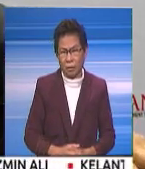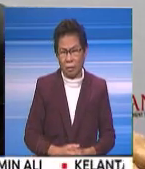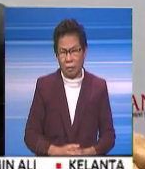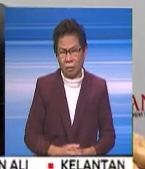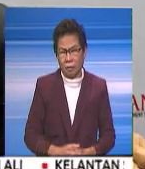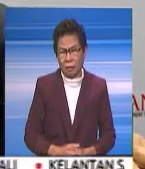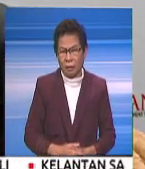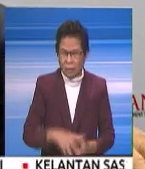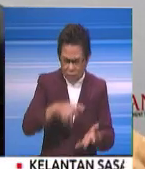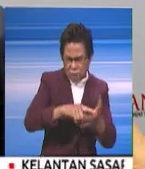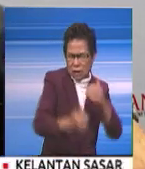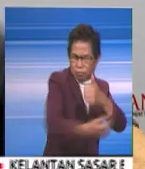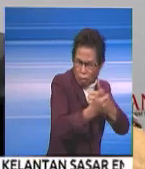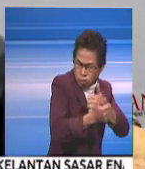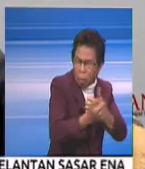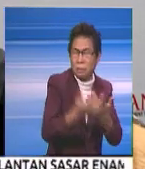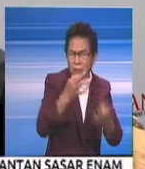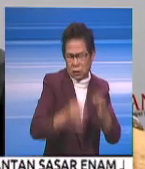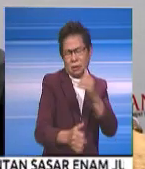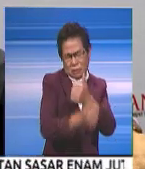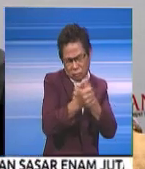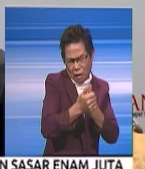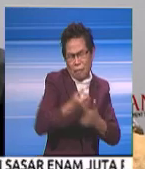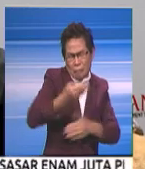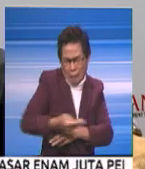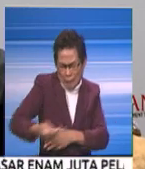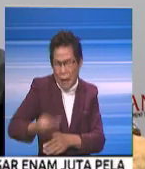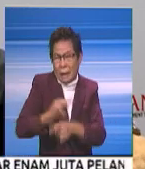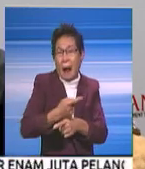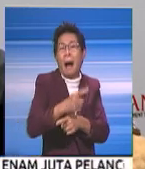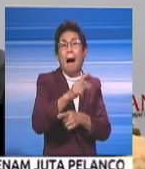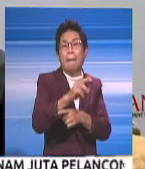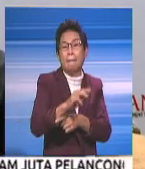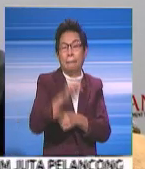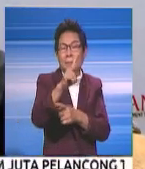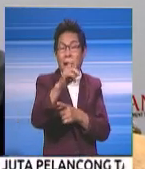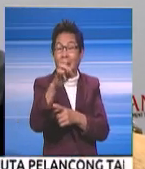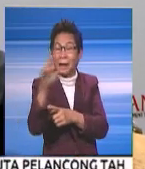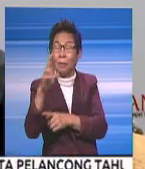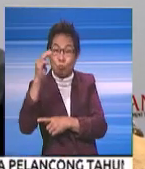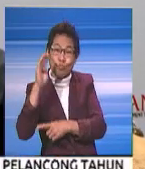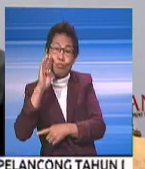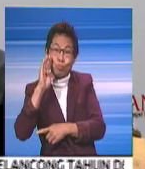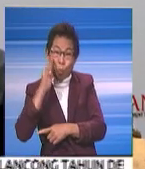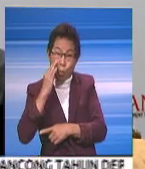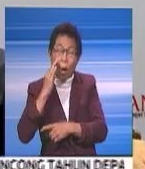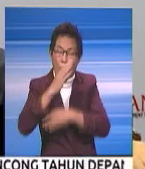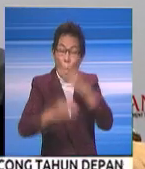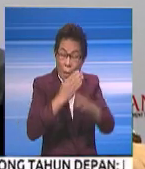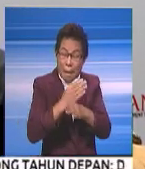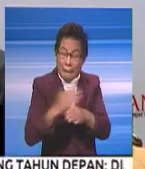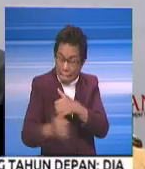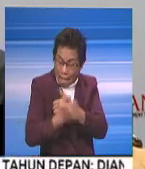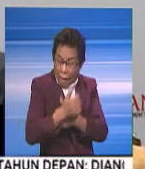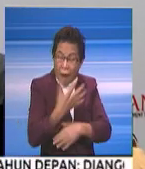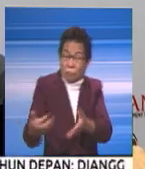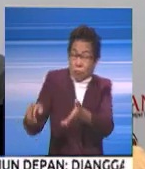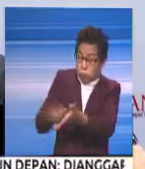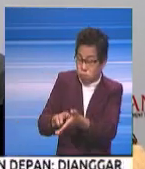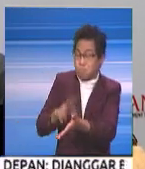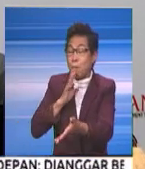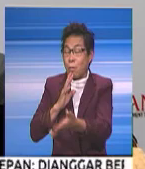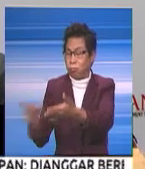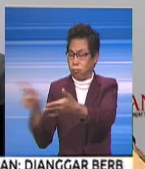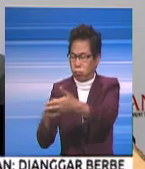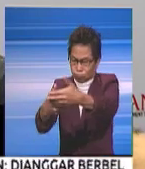material, then we will of course stop it. But the report says that it's